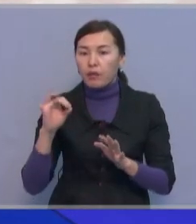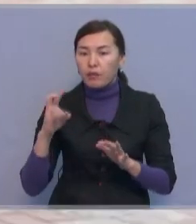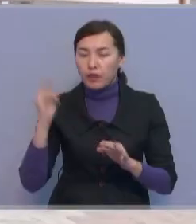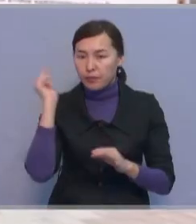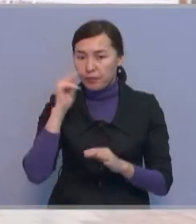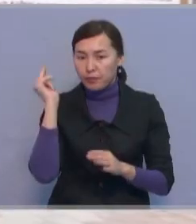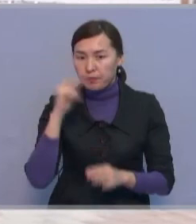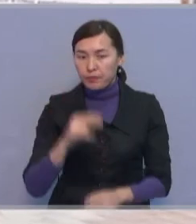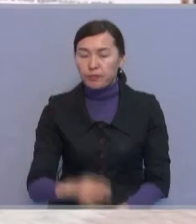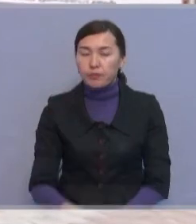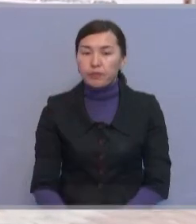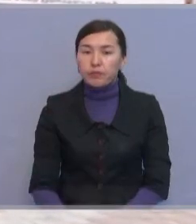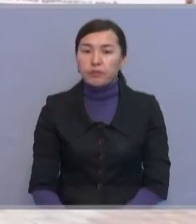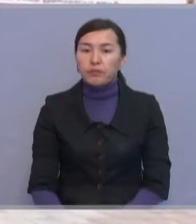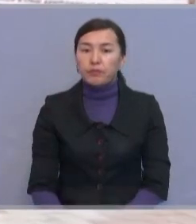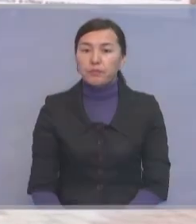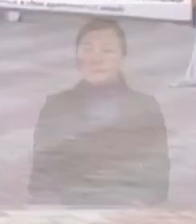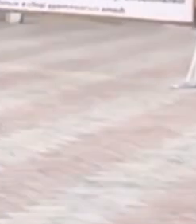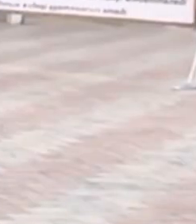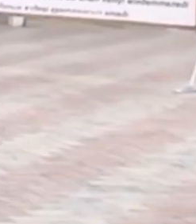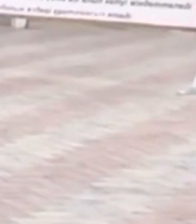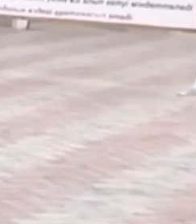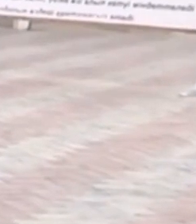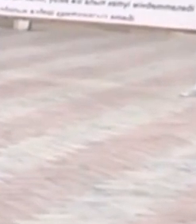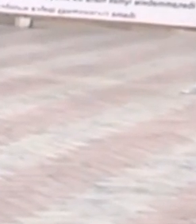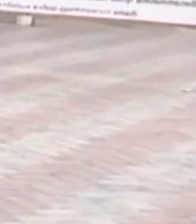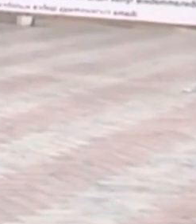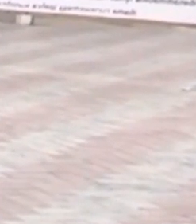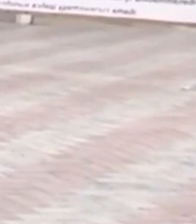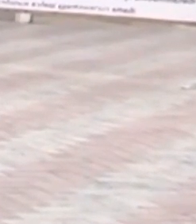білім алуда. Гүлмира Қошаева, Рысбек Асанұлы, Рауан Тастанбеков, жаңалықтар.